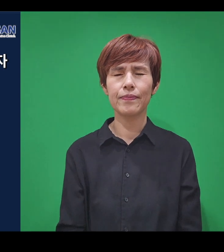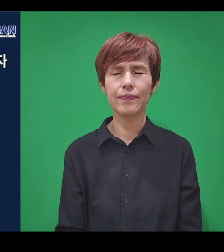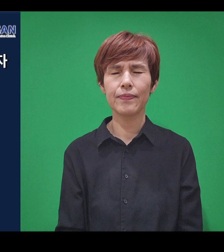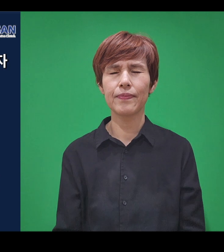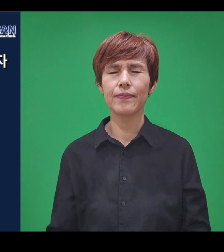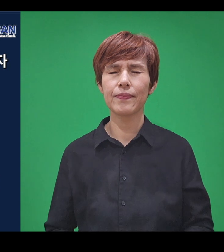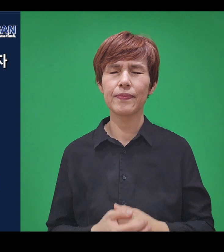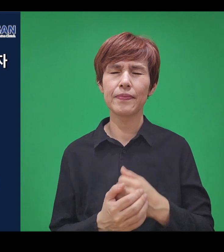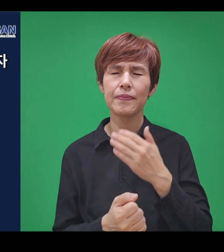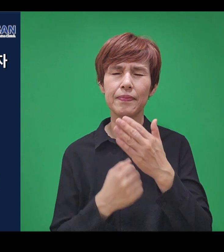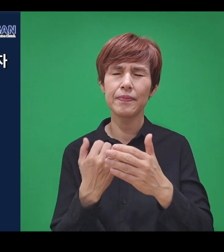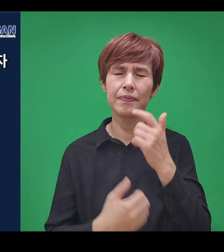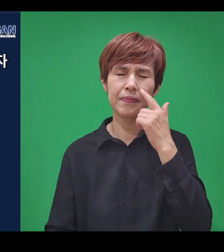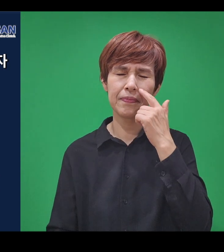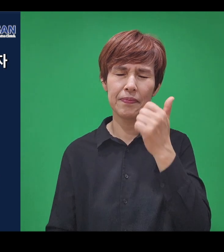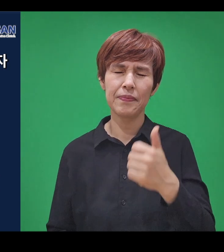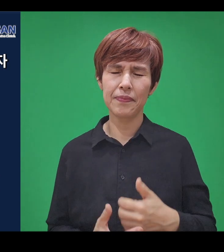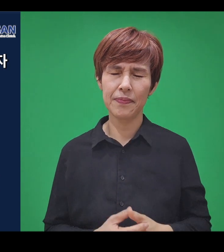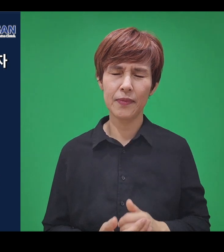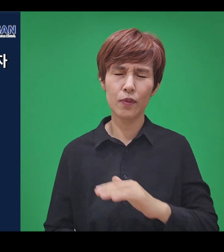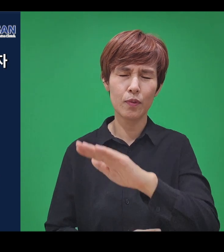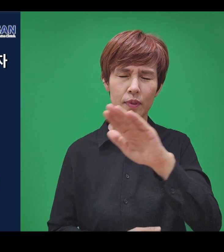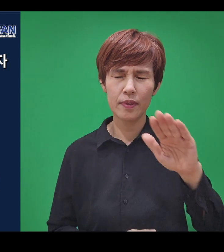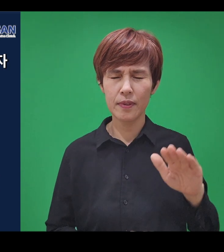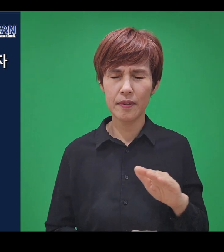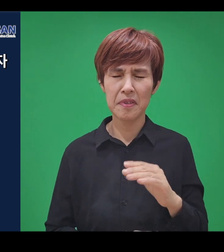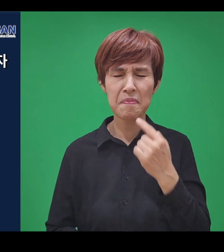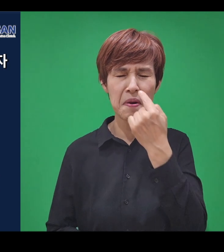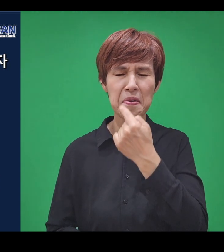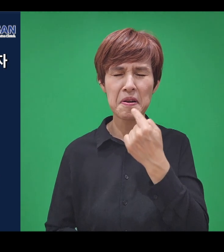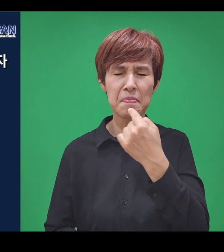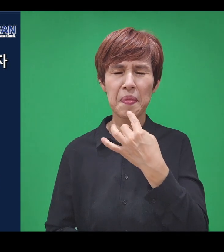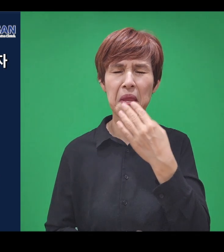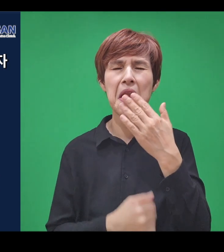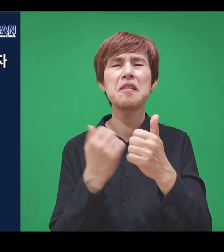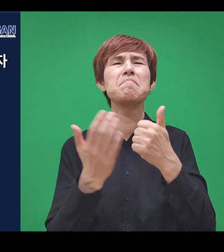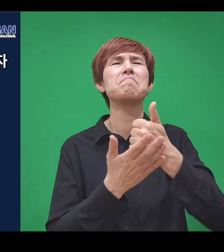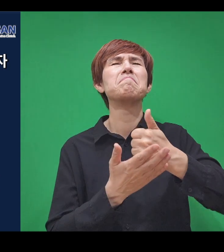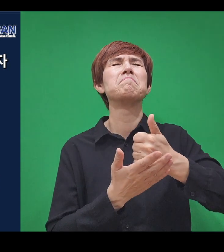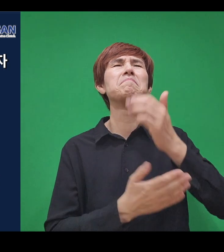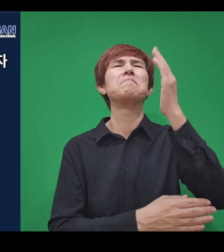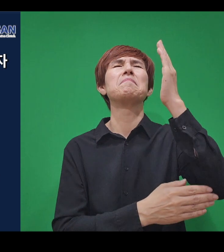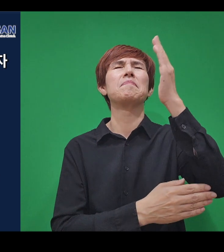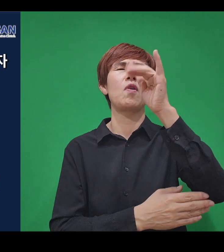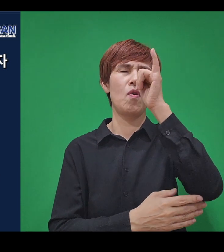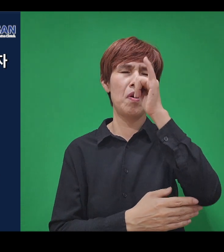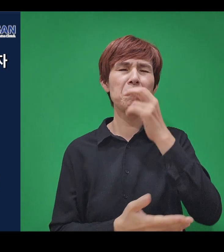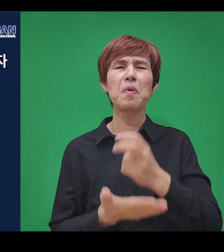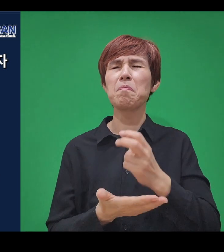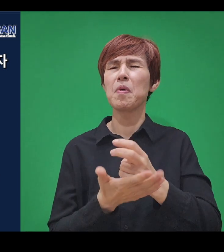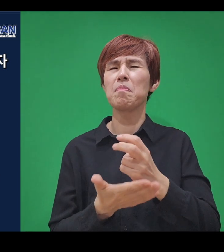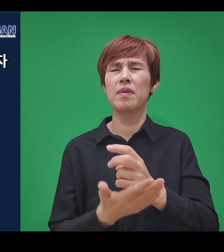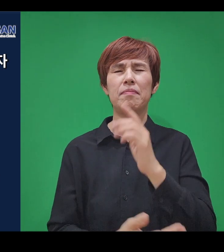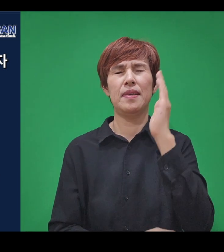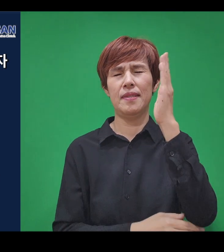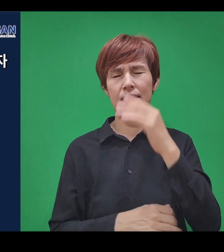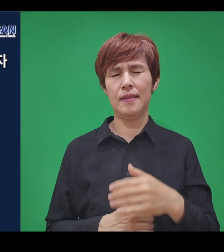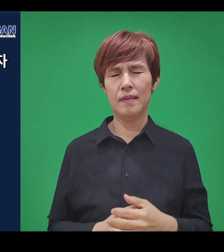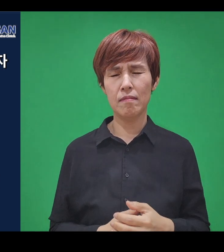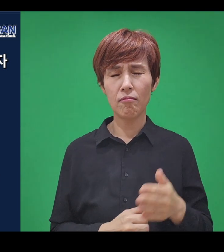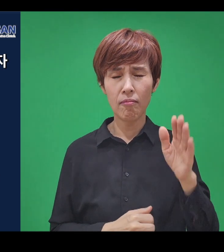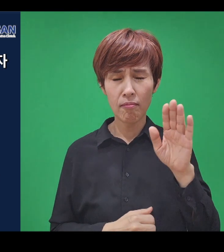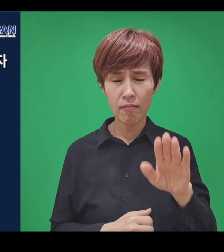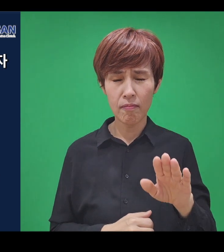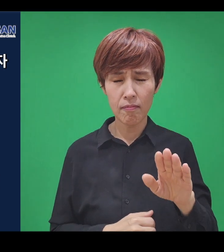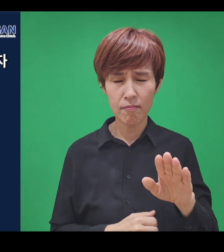사랑의 하나님 아버지, 우리는 늘 입으로 하나님을 말합니다. 늘 입으로 법을 말합니다. 그러나